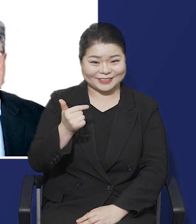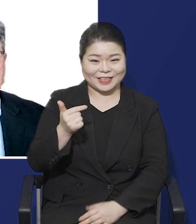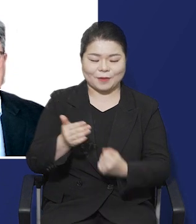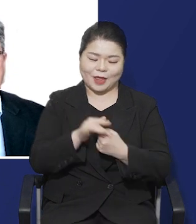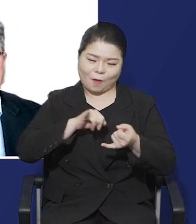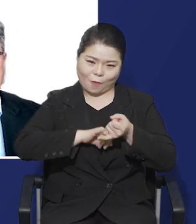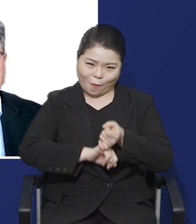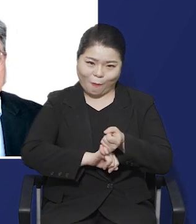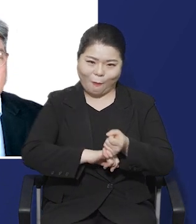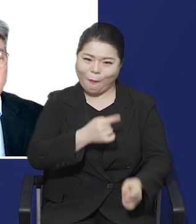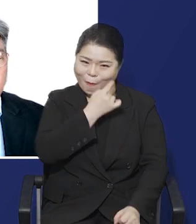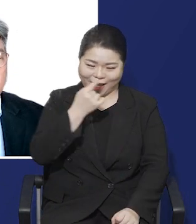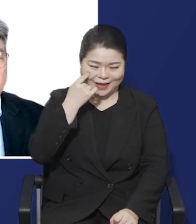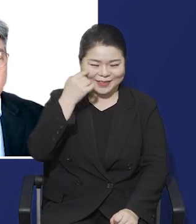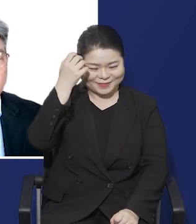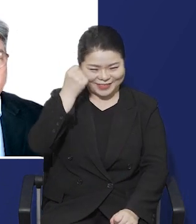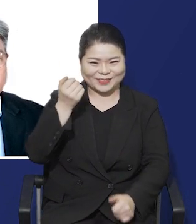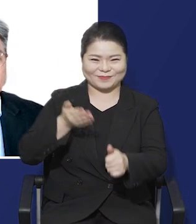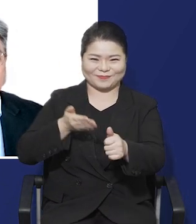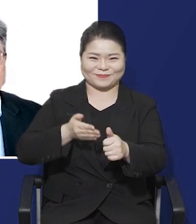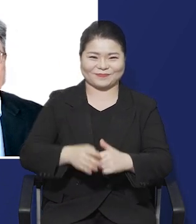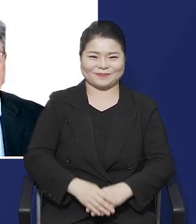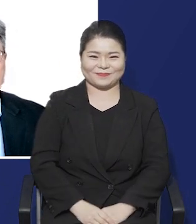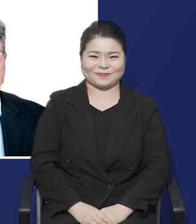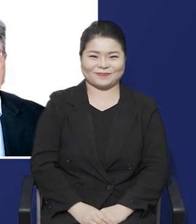이 부분을 명심을 하시기 바랍니다.